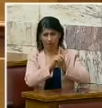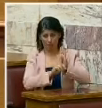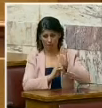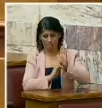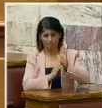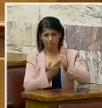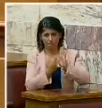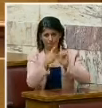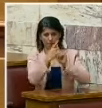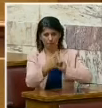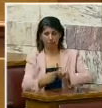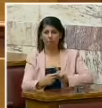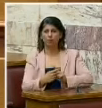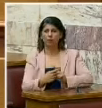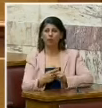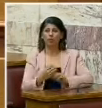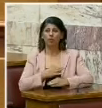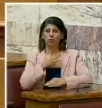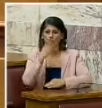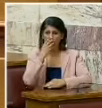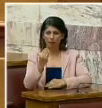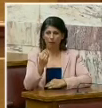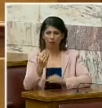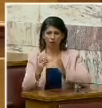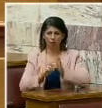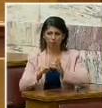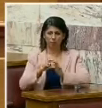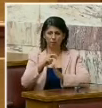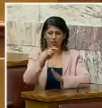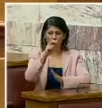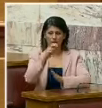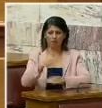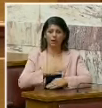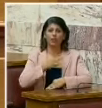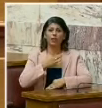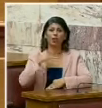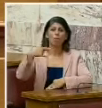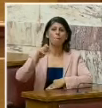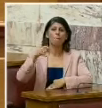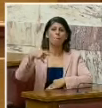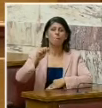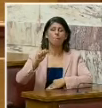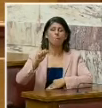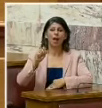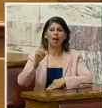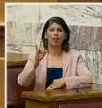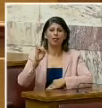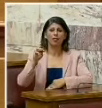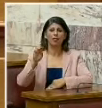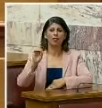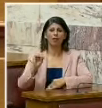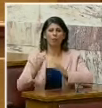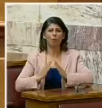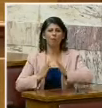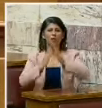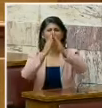με τον κύριο Παπανδρέου σε μία σκάλα, τον κύριο Παπαδήμο σε ένα πύραυλο κάτι